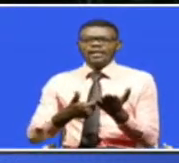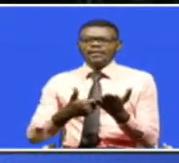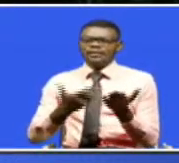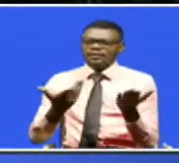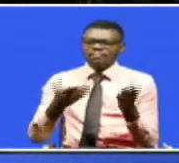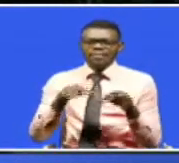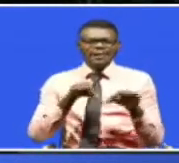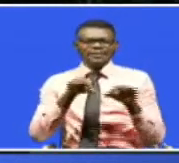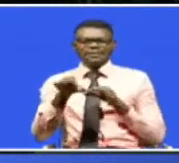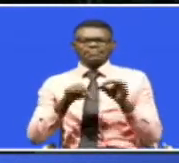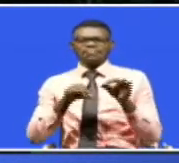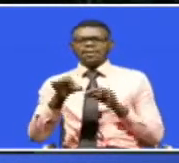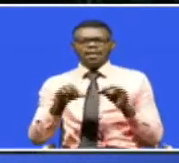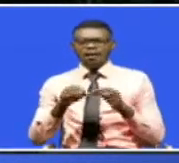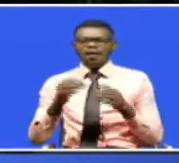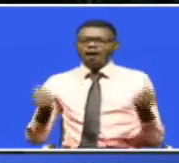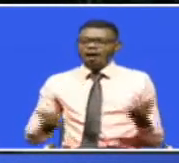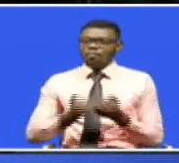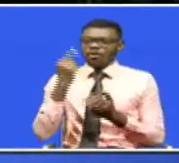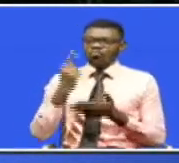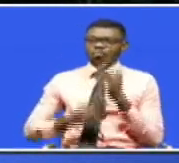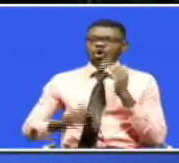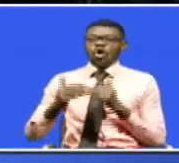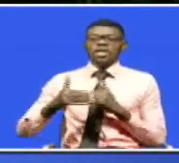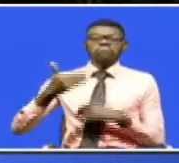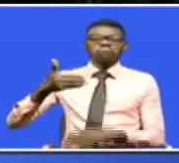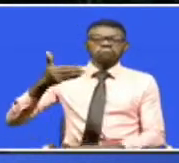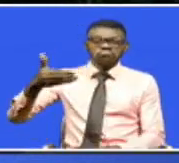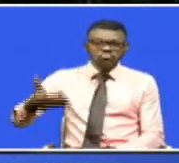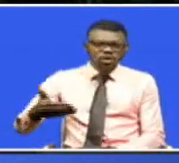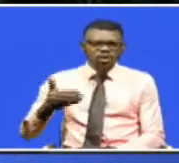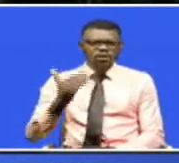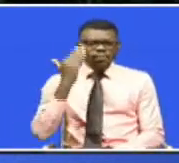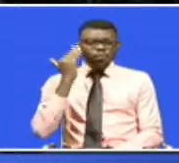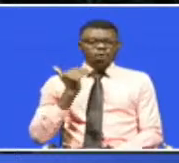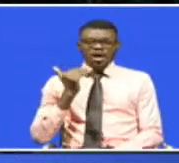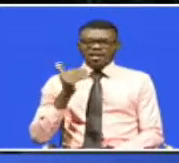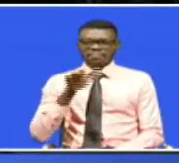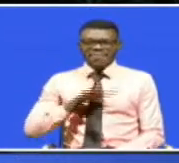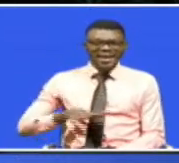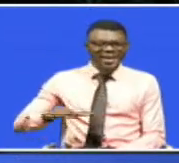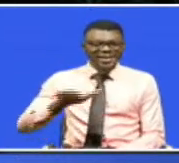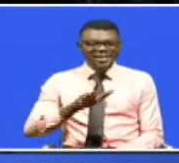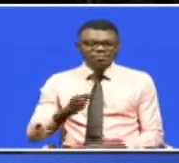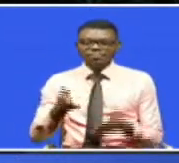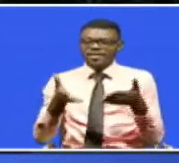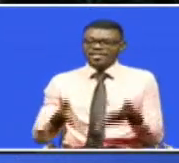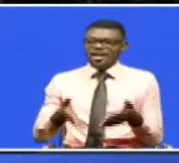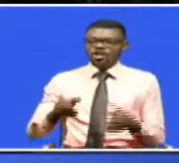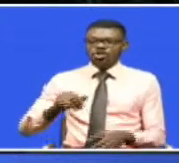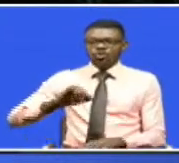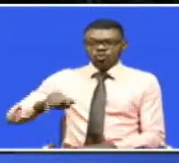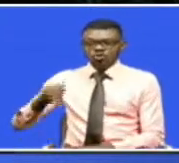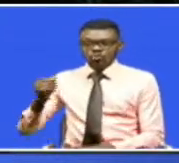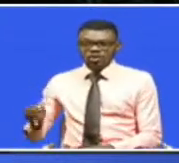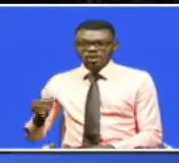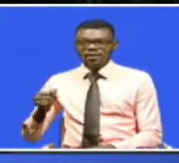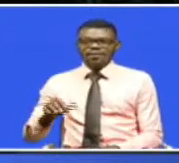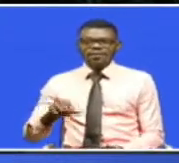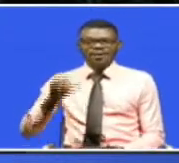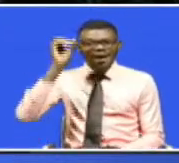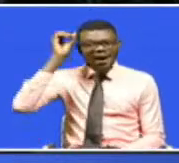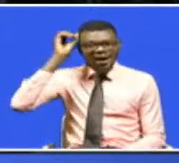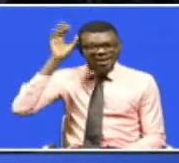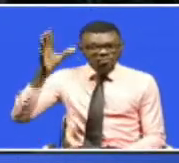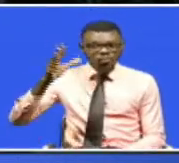kusema ni yapi ambayo wataweza kujiri siku zijazo, ikizingatiwa kuwa eneo bunge hili la Juja liko katika kaunti